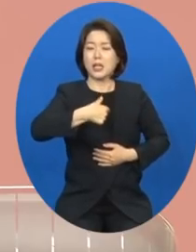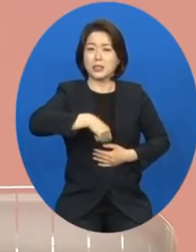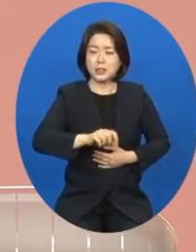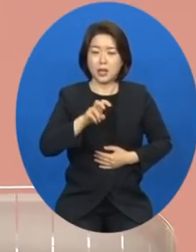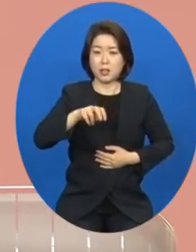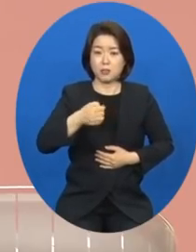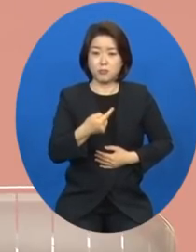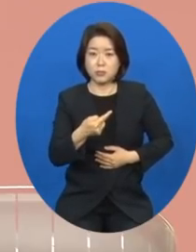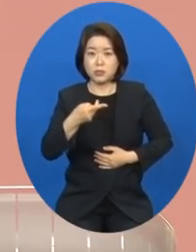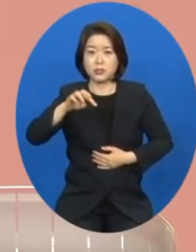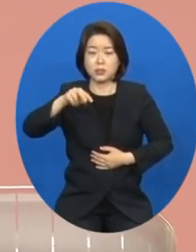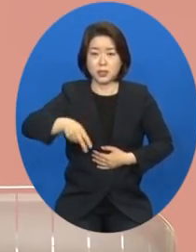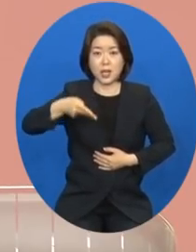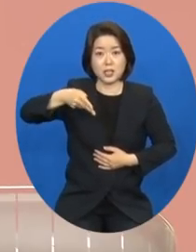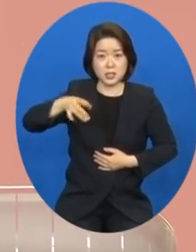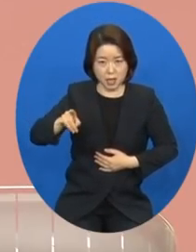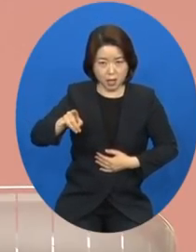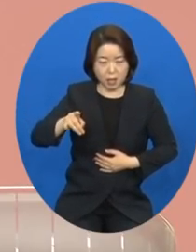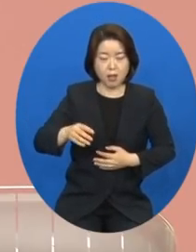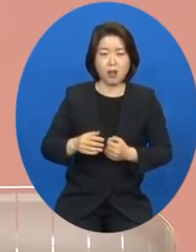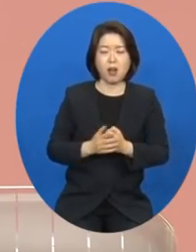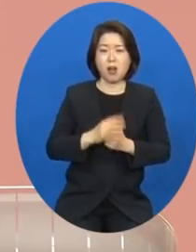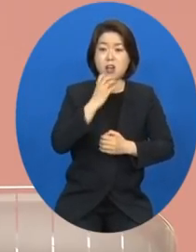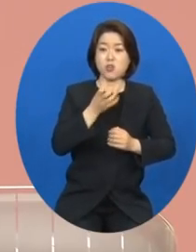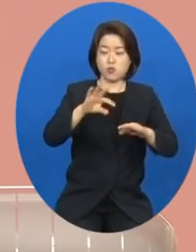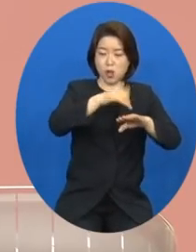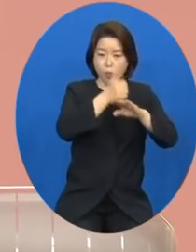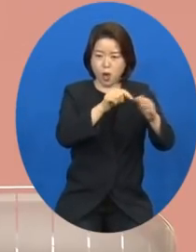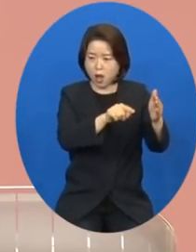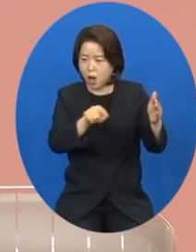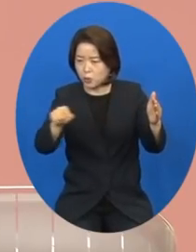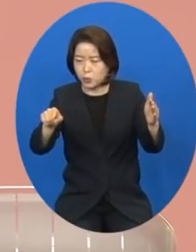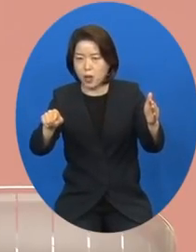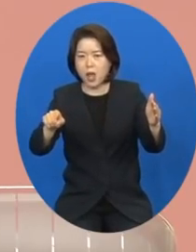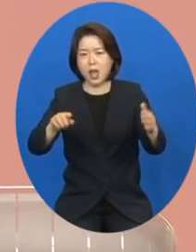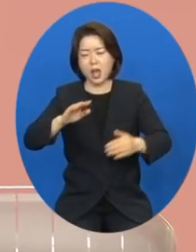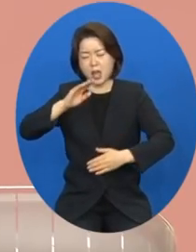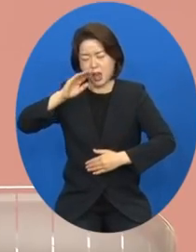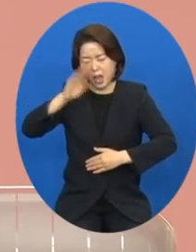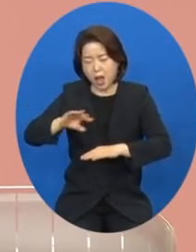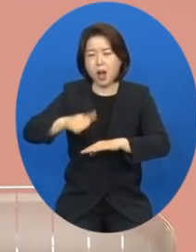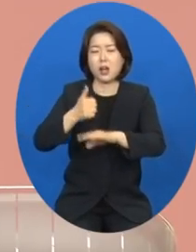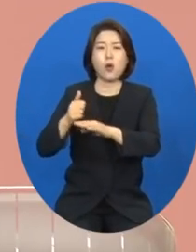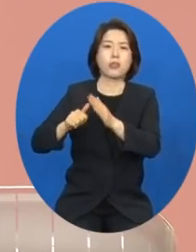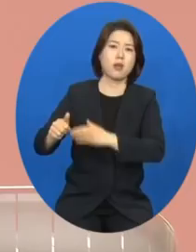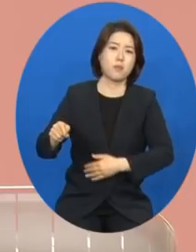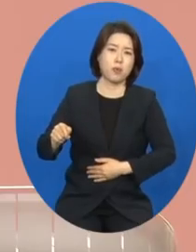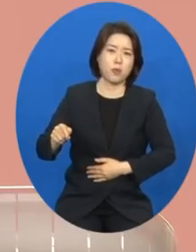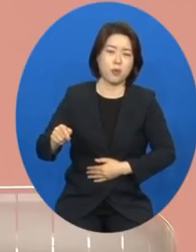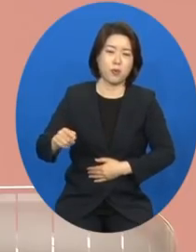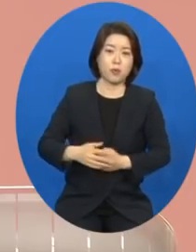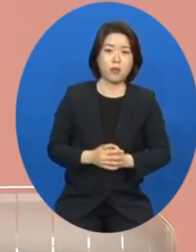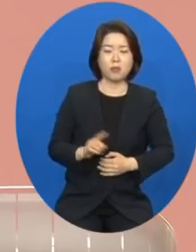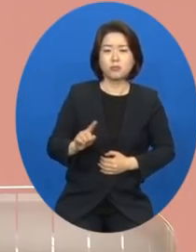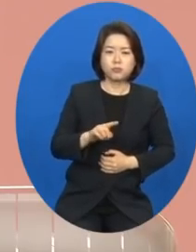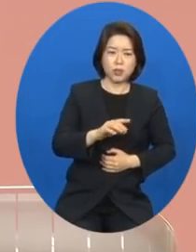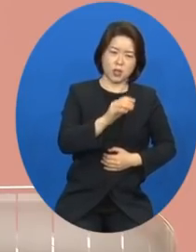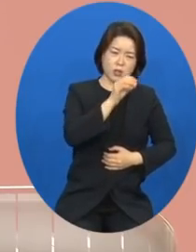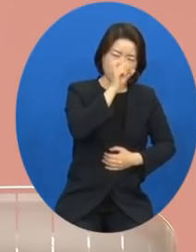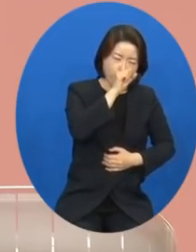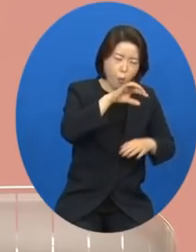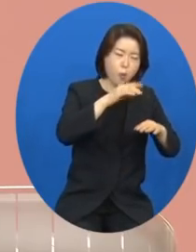3 는 또한 유다 맘들 중에 가장 악한 마음으로 꼽히는 그러나 들였습니다 어떻게 이렇게 선 하나